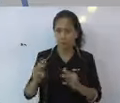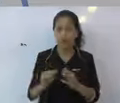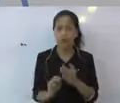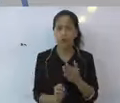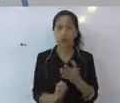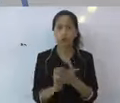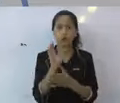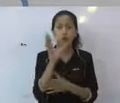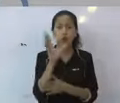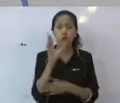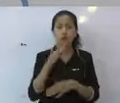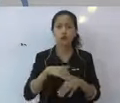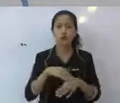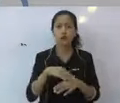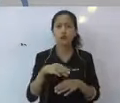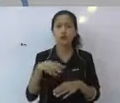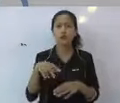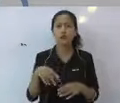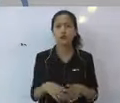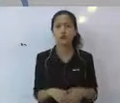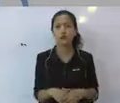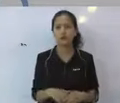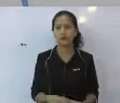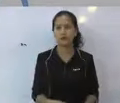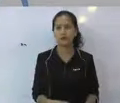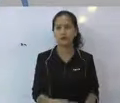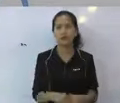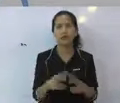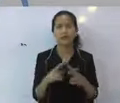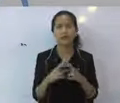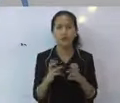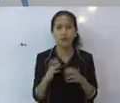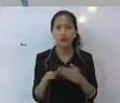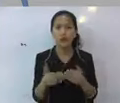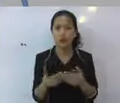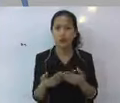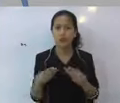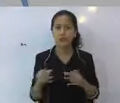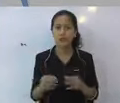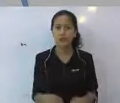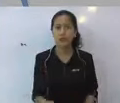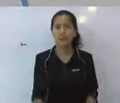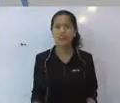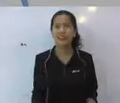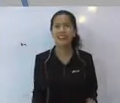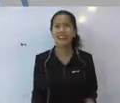kalamansi, pwede na rin po yun. Halos lahat na ngayon. Yes. Wag naman yung buko.